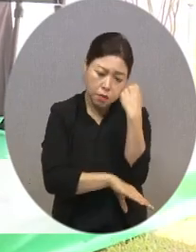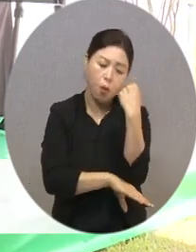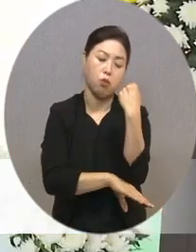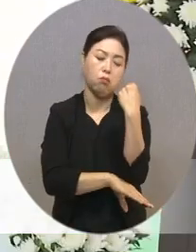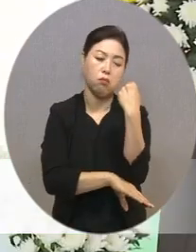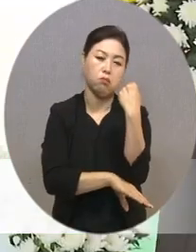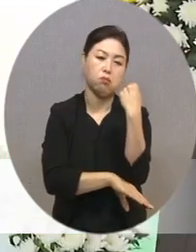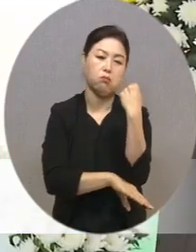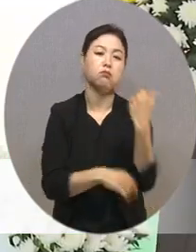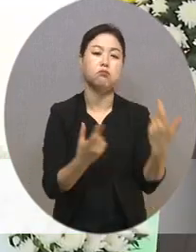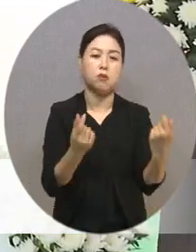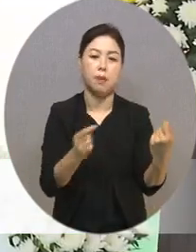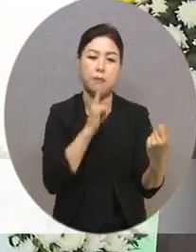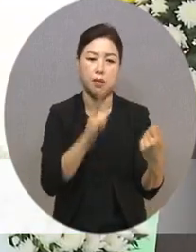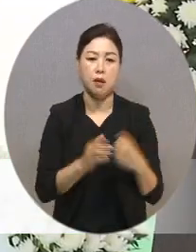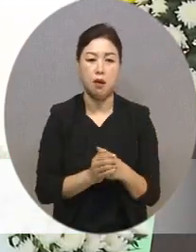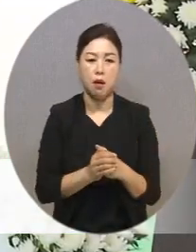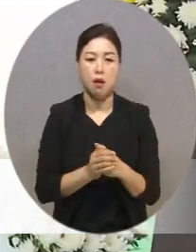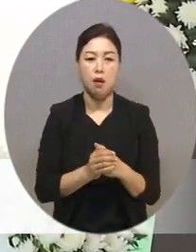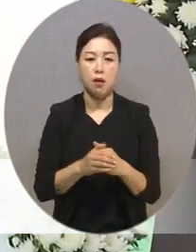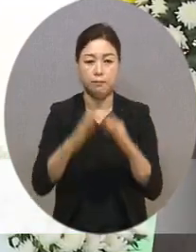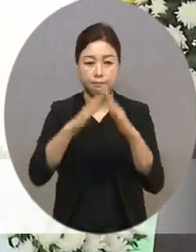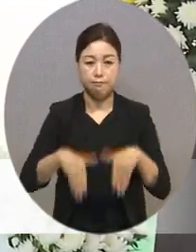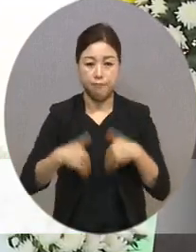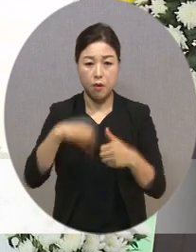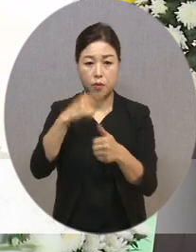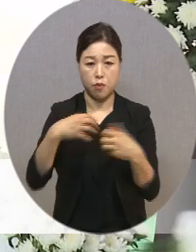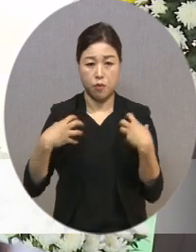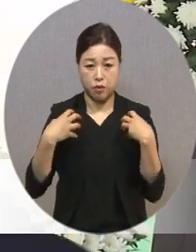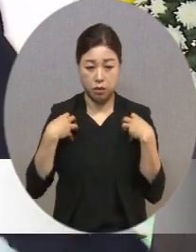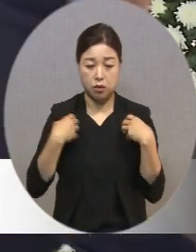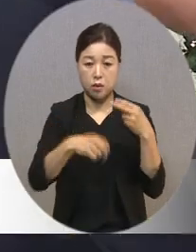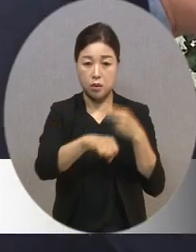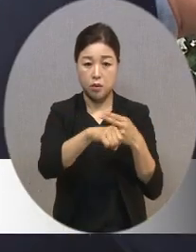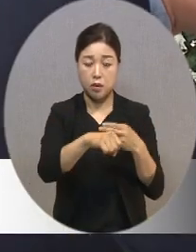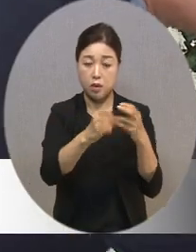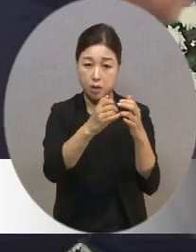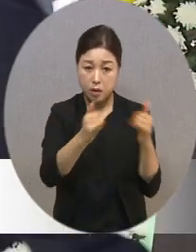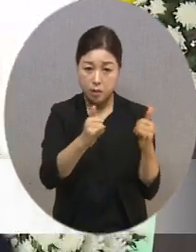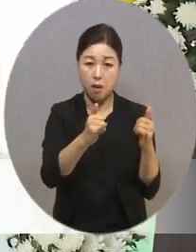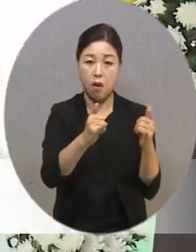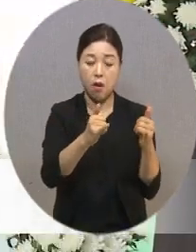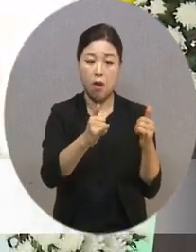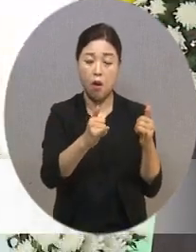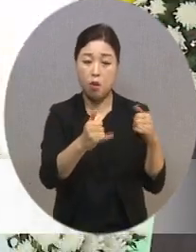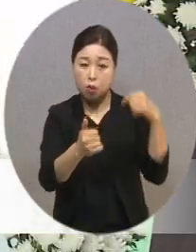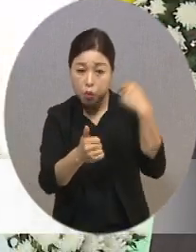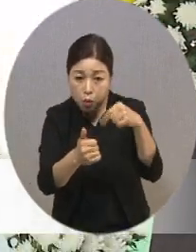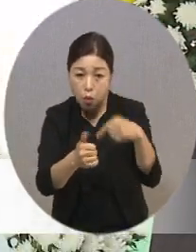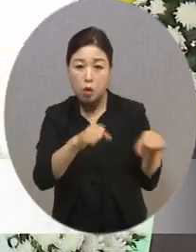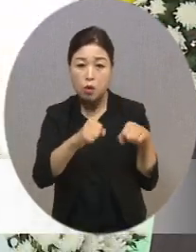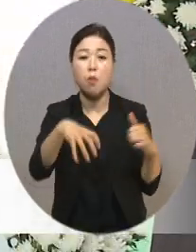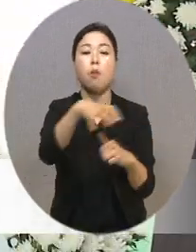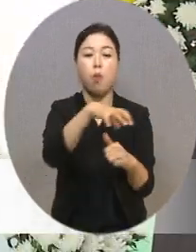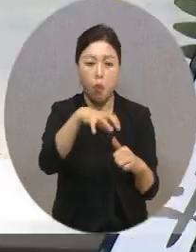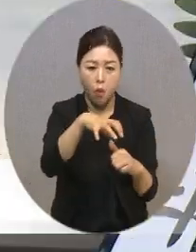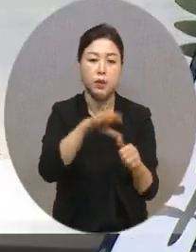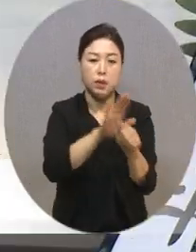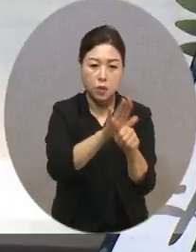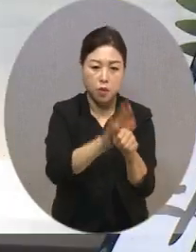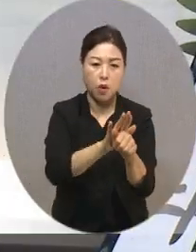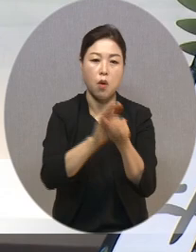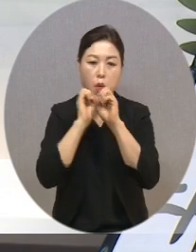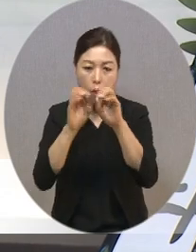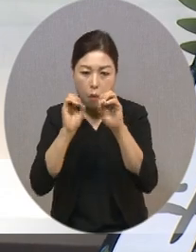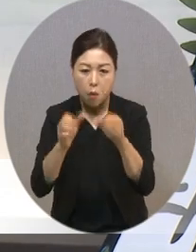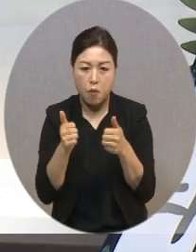강조하며 전남교육청은 앞으로도 교원의 교육활동 보호를 위한 지원 및 홍보에 힘쓰고